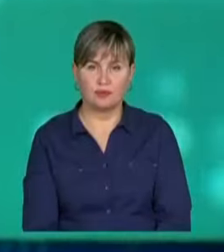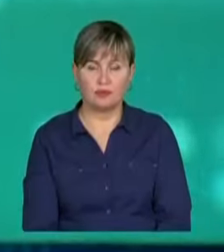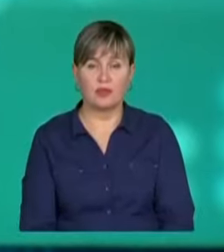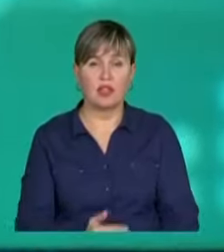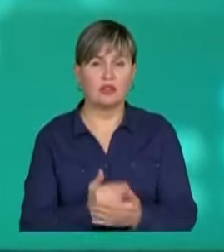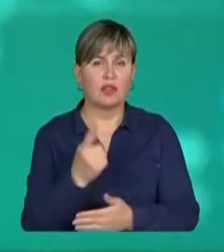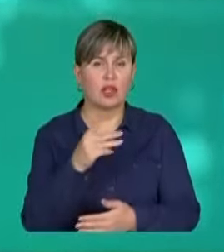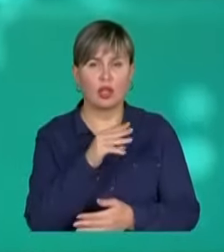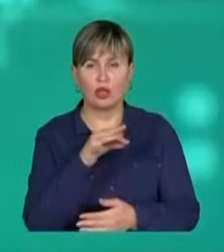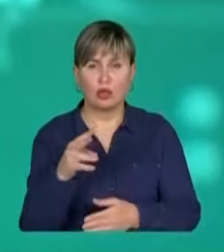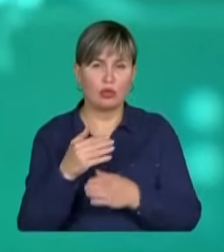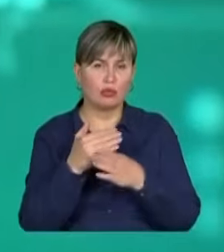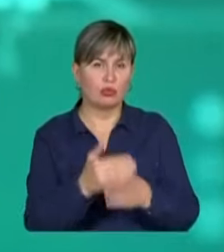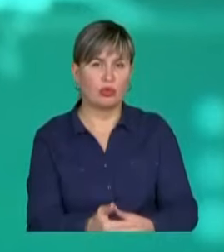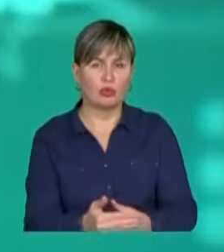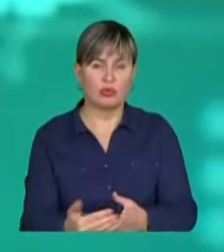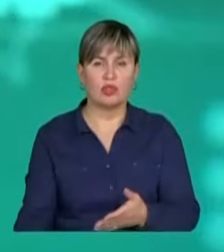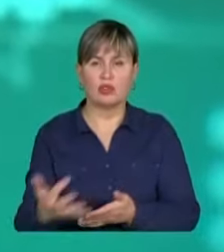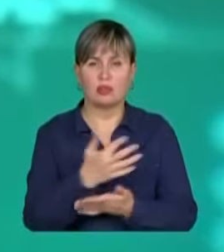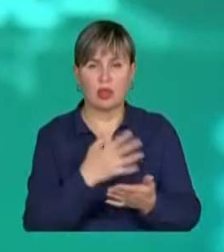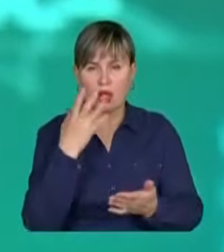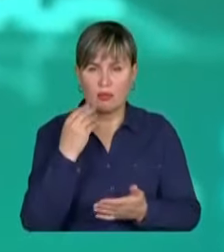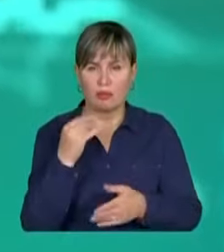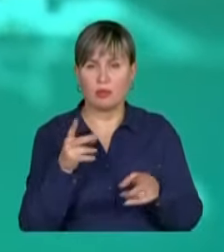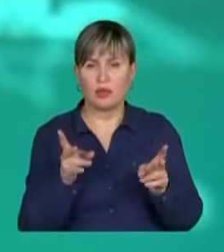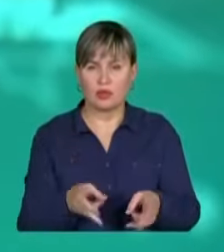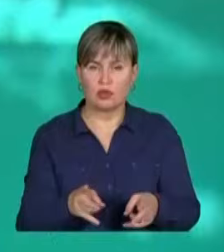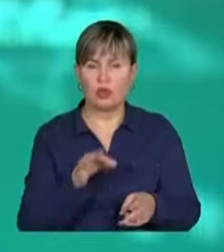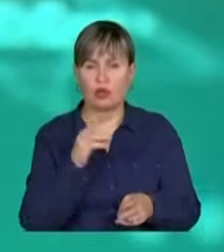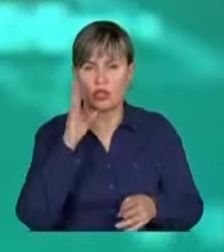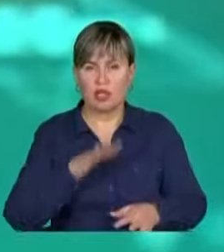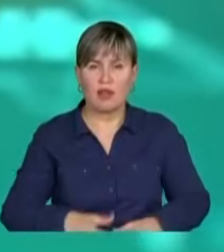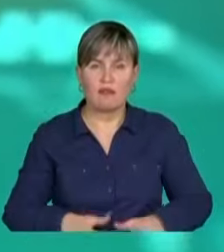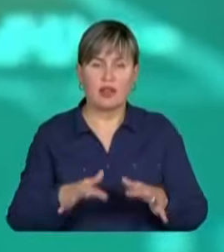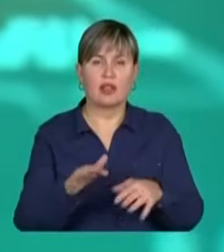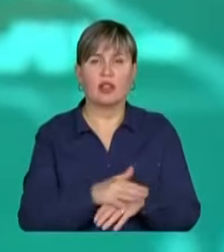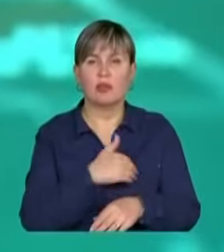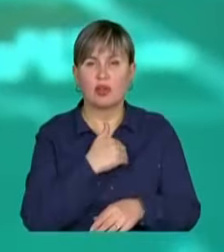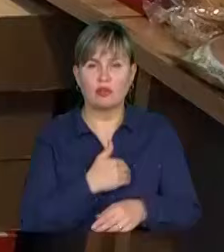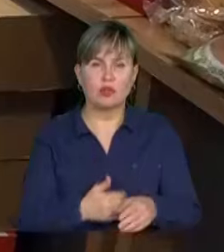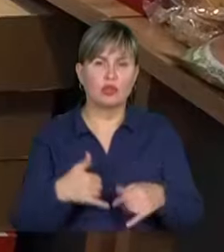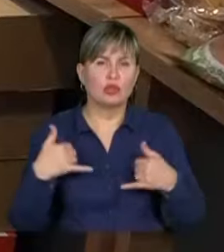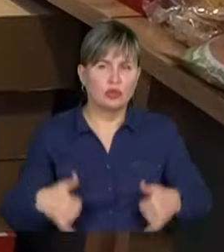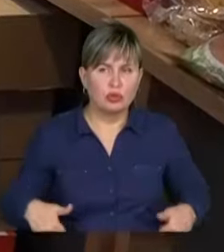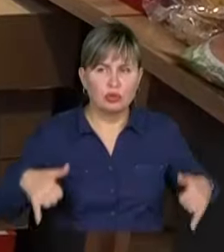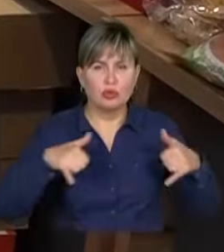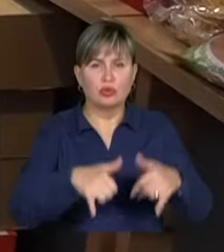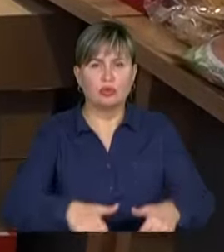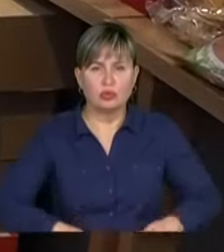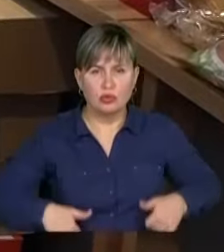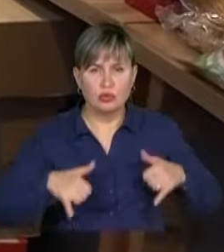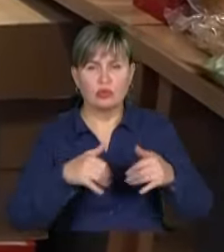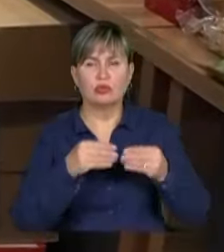Свыше 1 тонны гуманитарной помощи собрали алматинцы, пострадавшим от наводнения. Добровольцы целыми сумками приносят